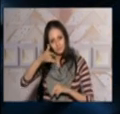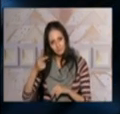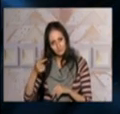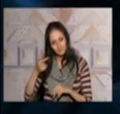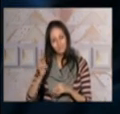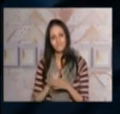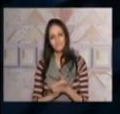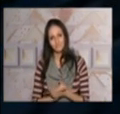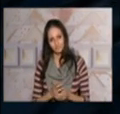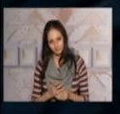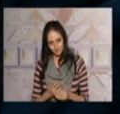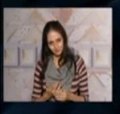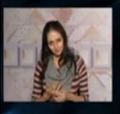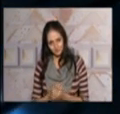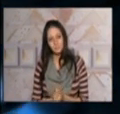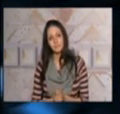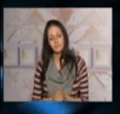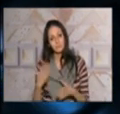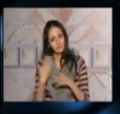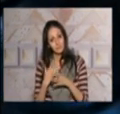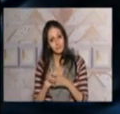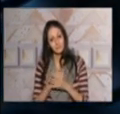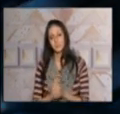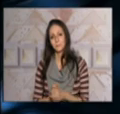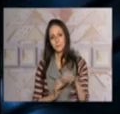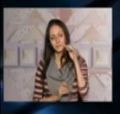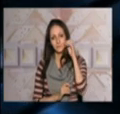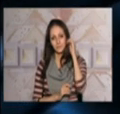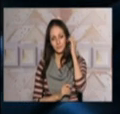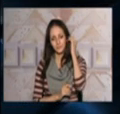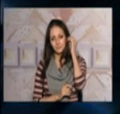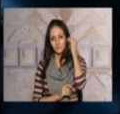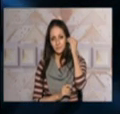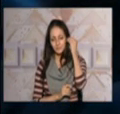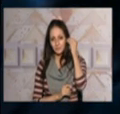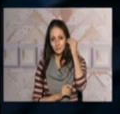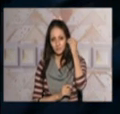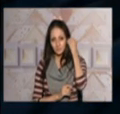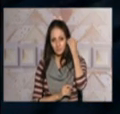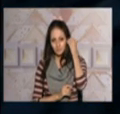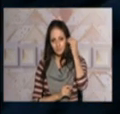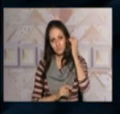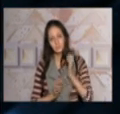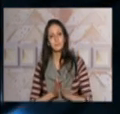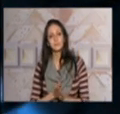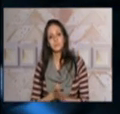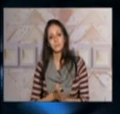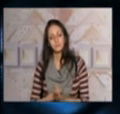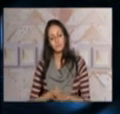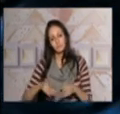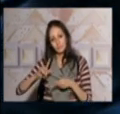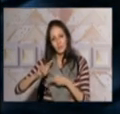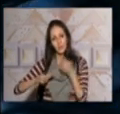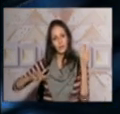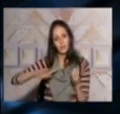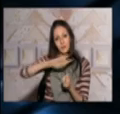أوروبا وما تشكو منه أوروبا من بعض البلدان في المنطقة الذين يمارسون تسريب الهجرة